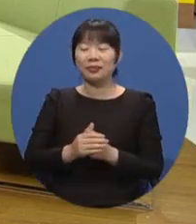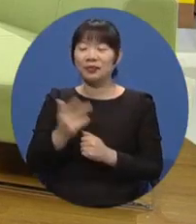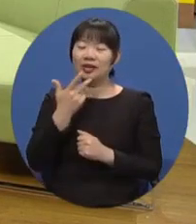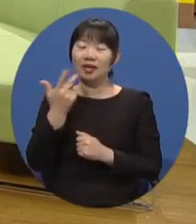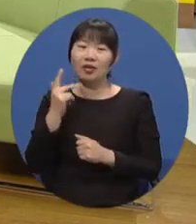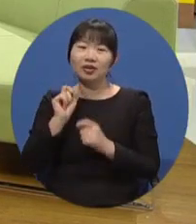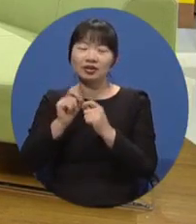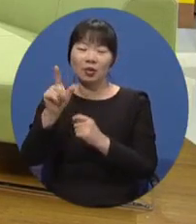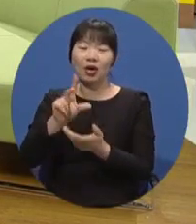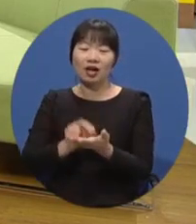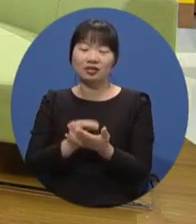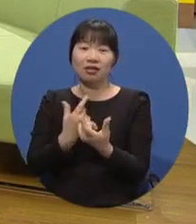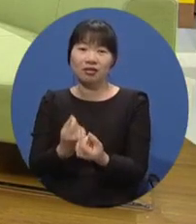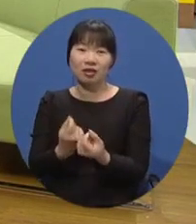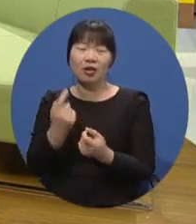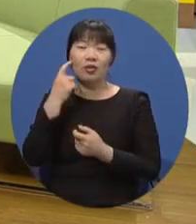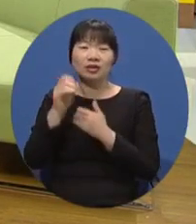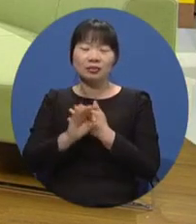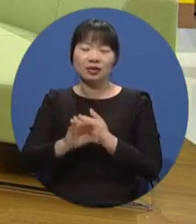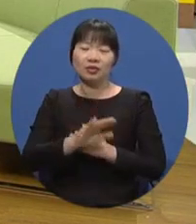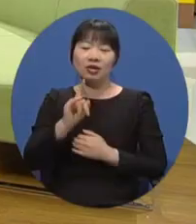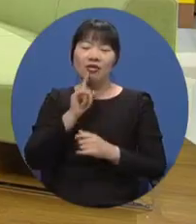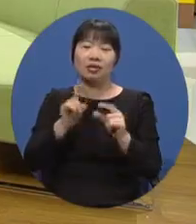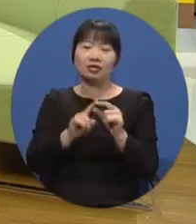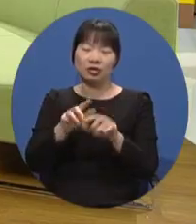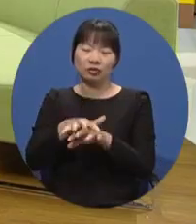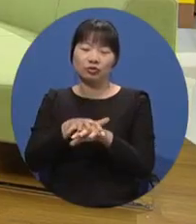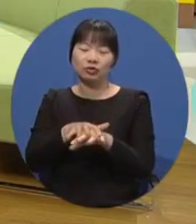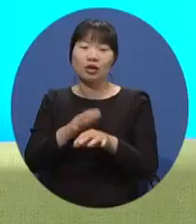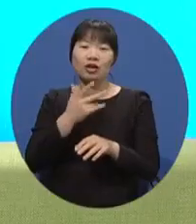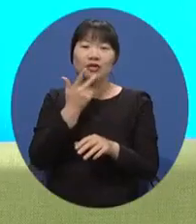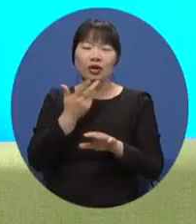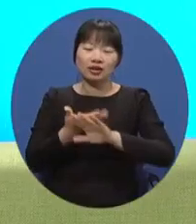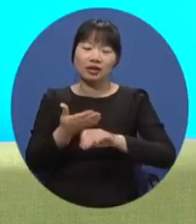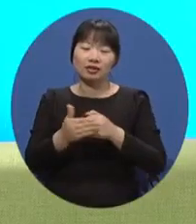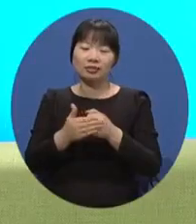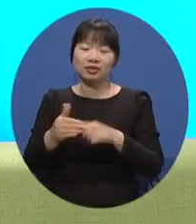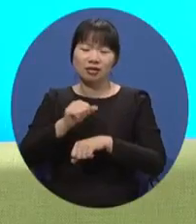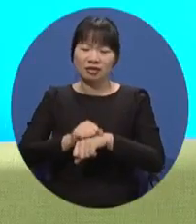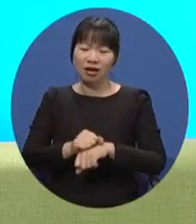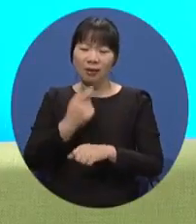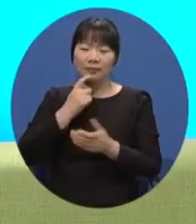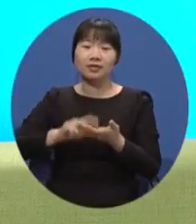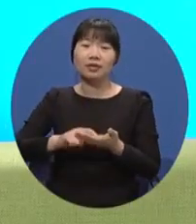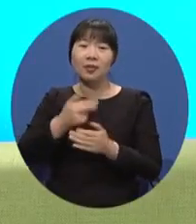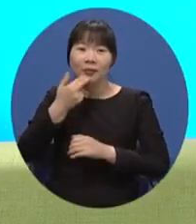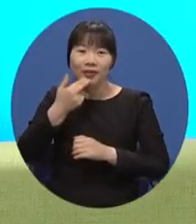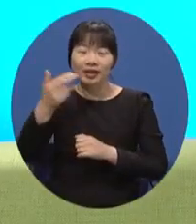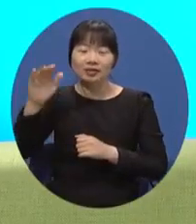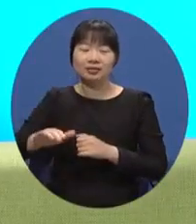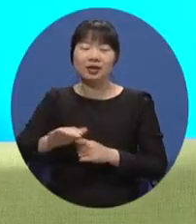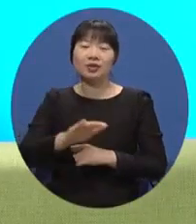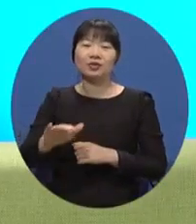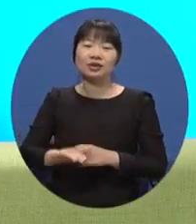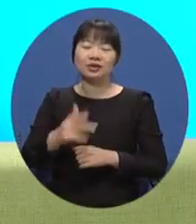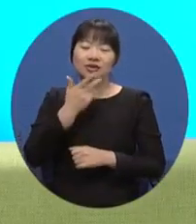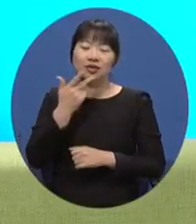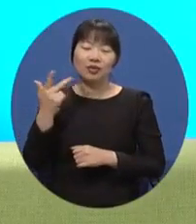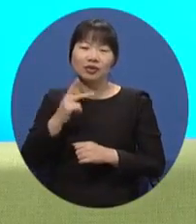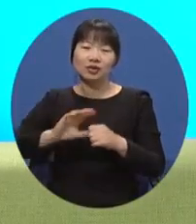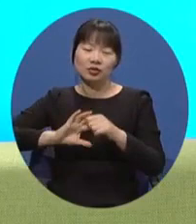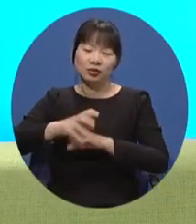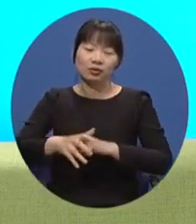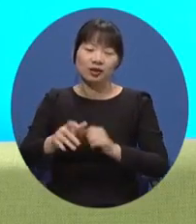영원한 과제인 것 같아요. 아, 왜냐하면 맞아요. 우리 언어의 구조가 영어랑 네. 다르니까 잘하기가 좀 어렵거든요. 네. 근데 이제 우리는 영어를 이제